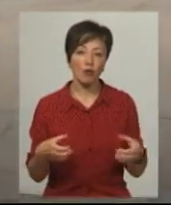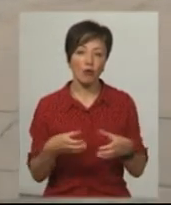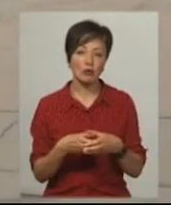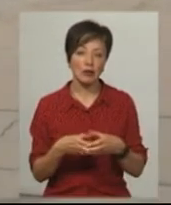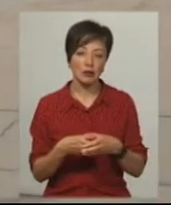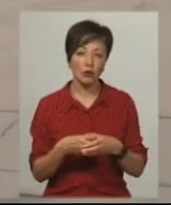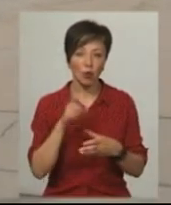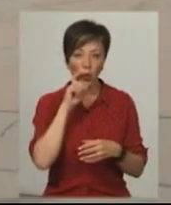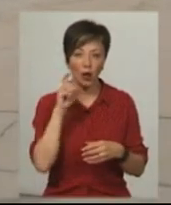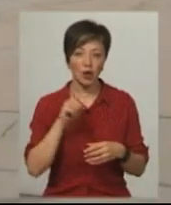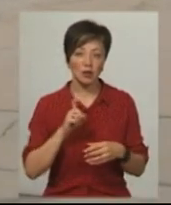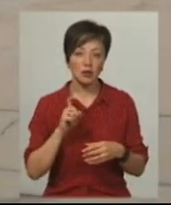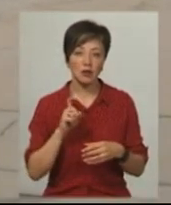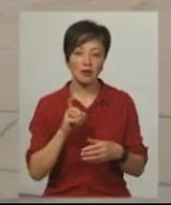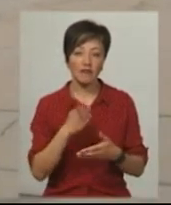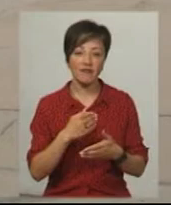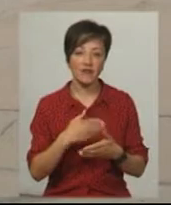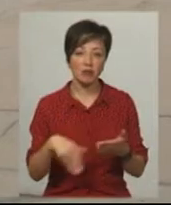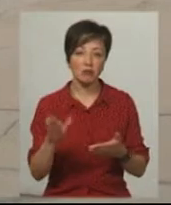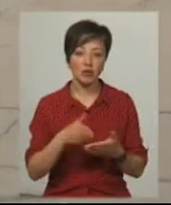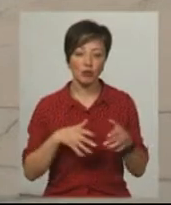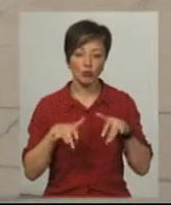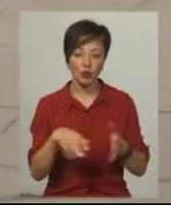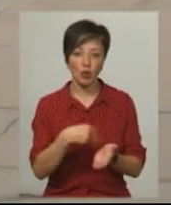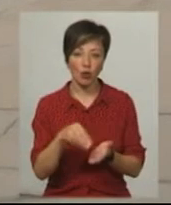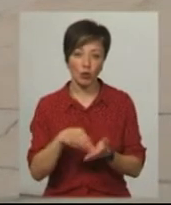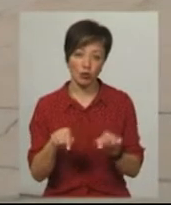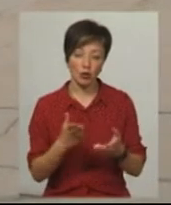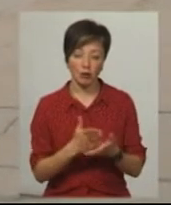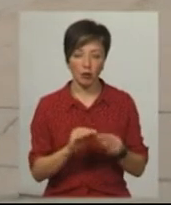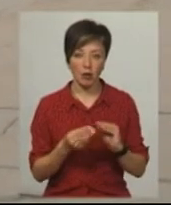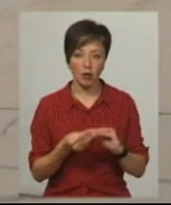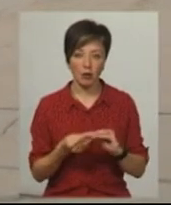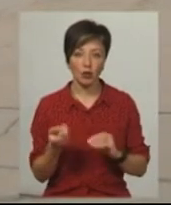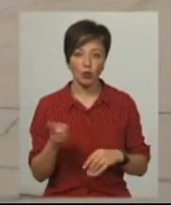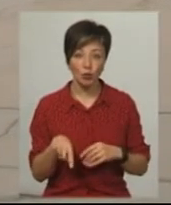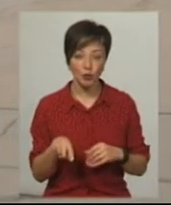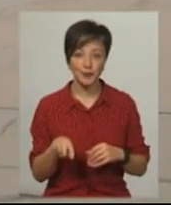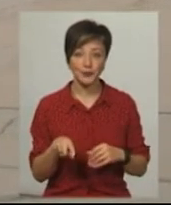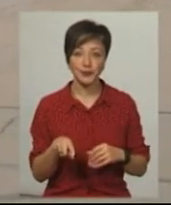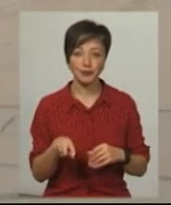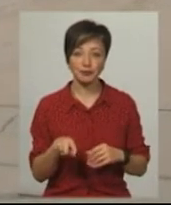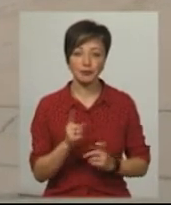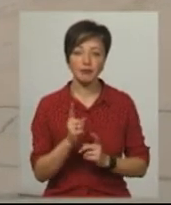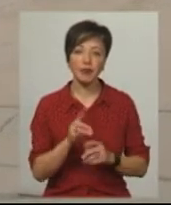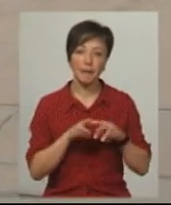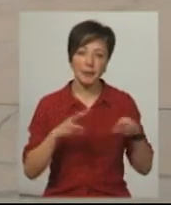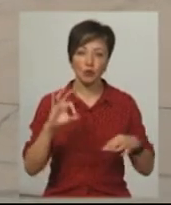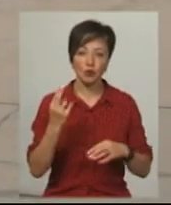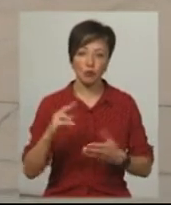антимонопольний комітет України відмінив процедуру закупівлі. І тут є проблема. Тому з Мінсоцполітики